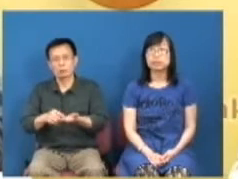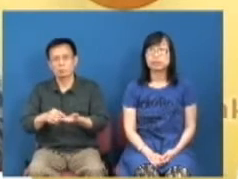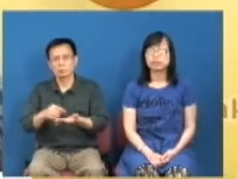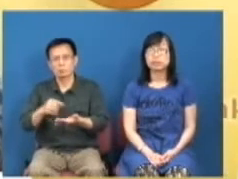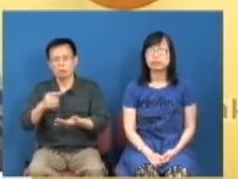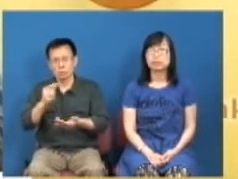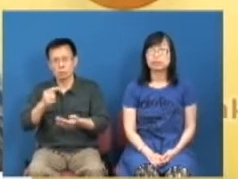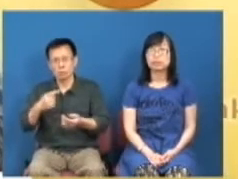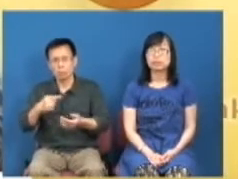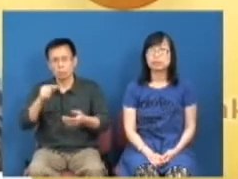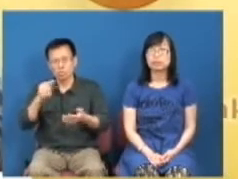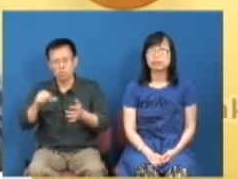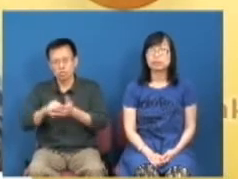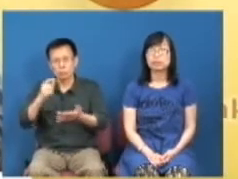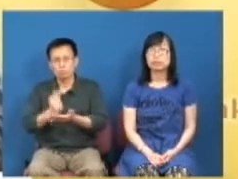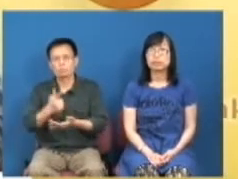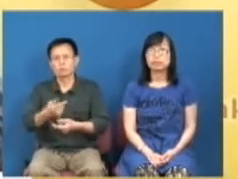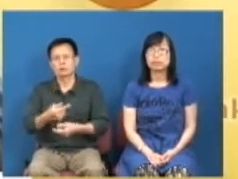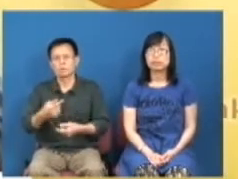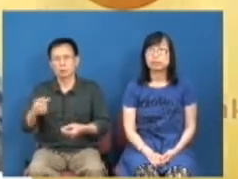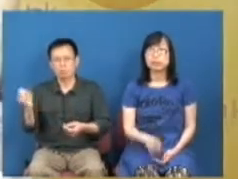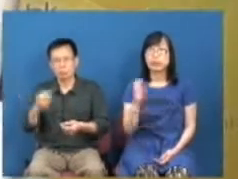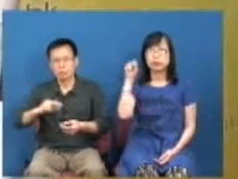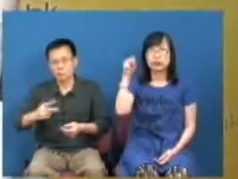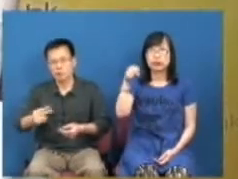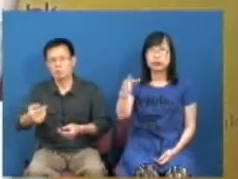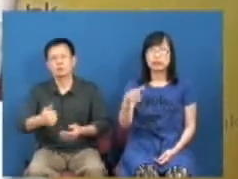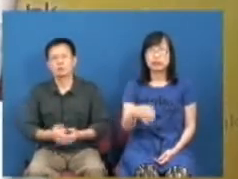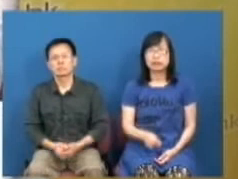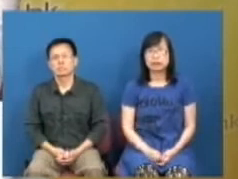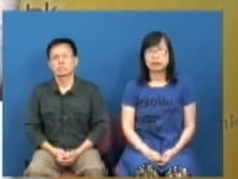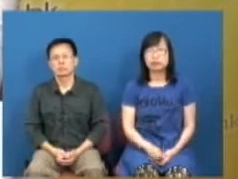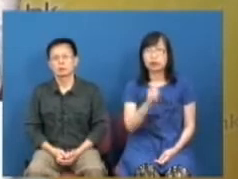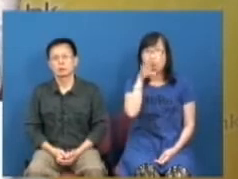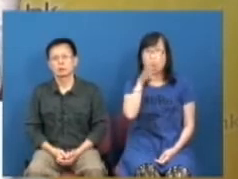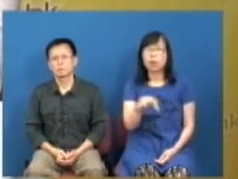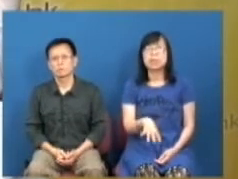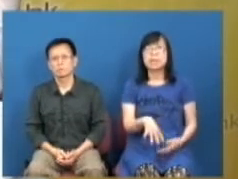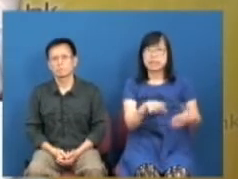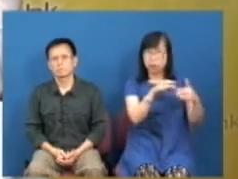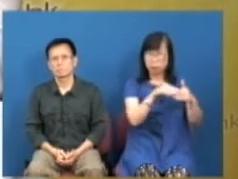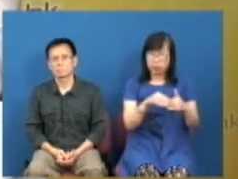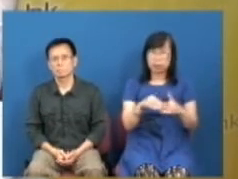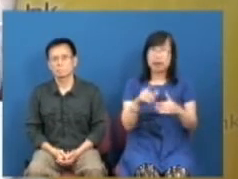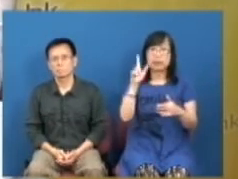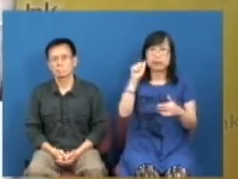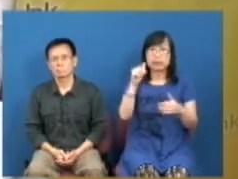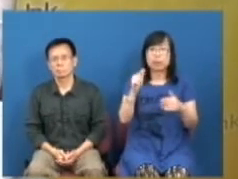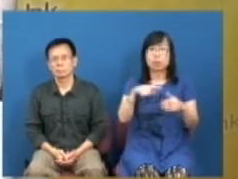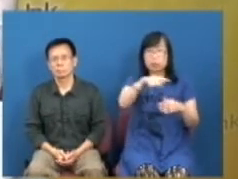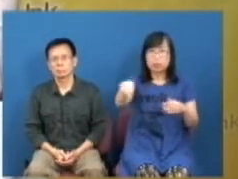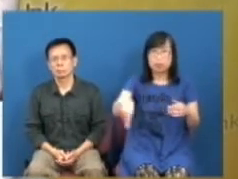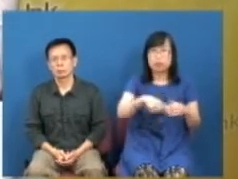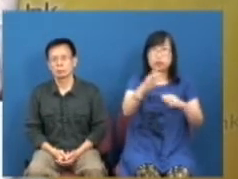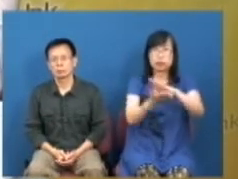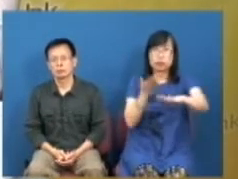最重要的我相信係啦，點樣可以再發展？ 係啊，我同意你呢個 point 嘅。咁呢個就係即係帶出即係話一啲舊區重建啦，以